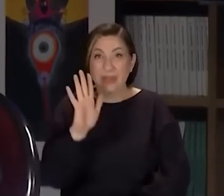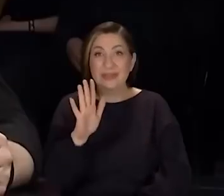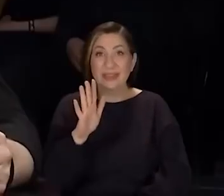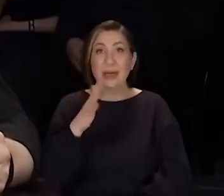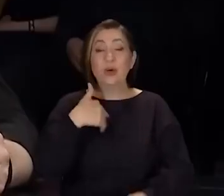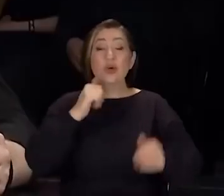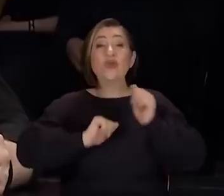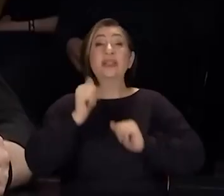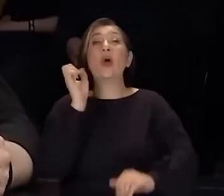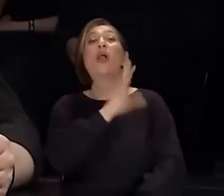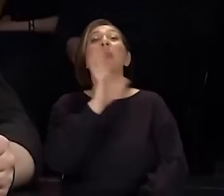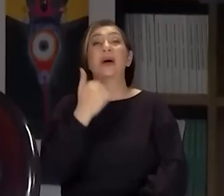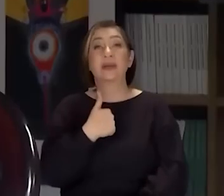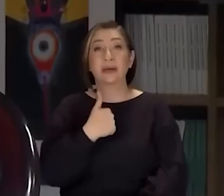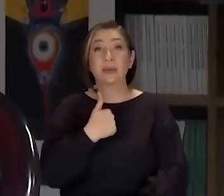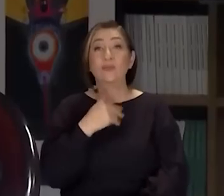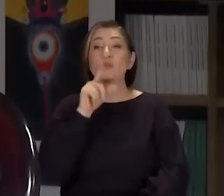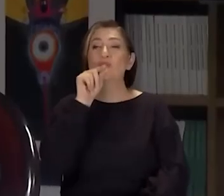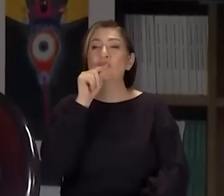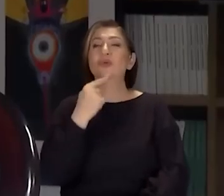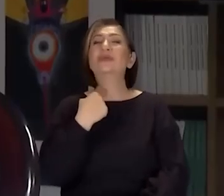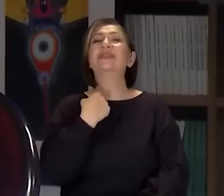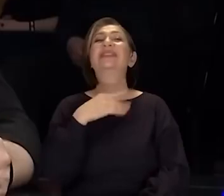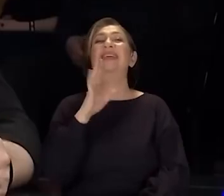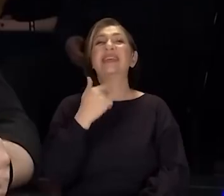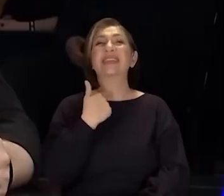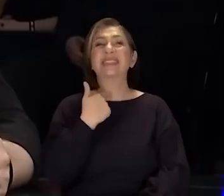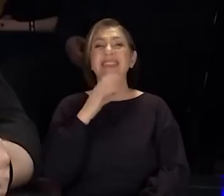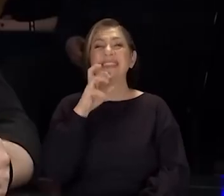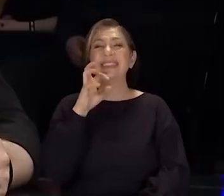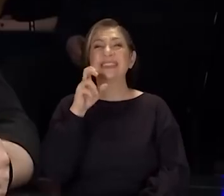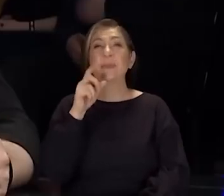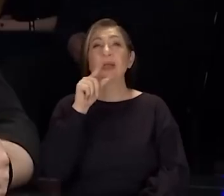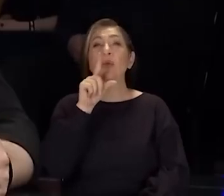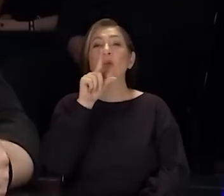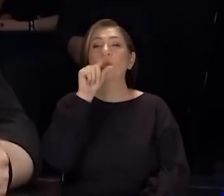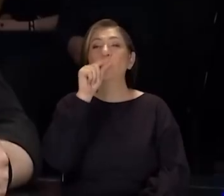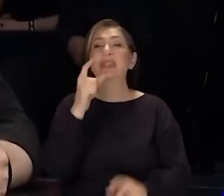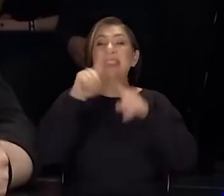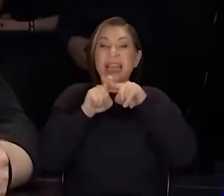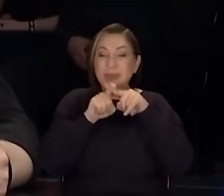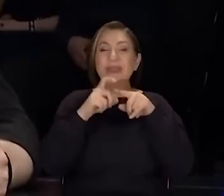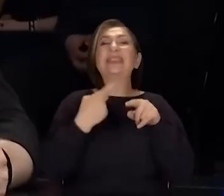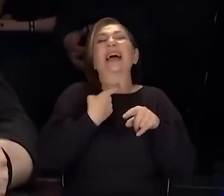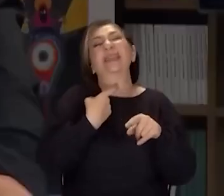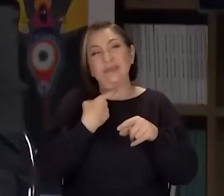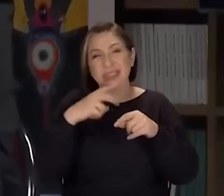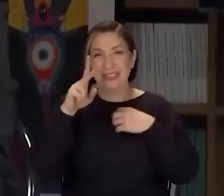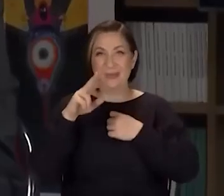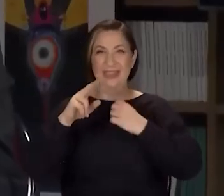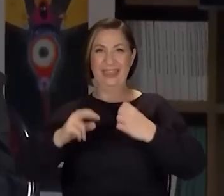yıllarca konservatuvara yollamadı. Benim bülbül oturmuş değil de herhalde ses biraz kırçıllı olduğu için bir bülbül takılmış olabilir. Ama bülbül süveter giymiş